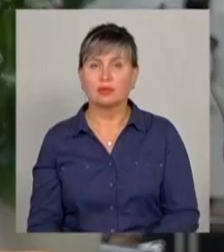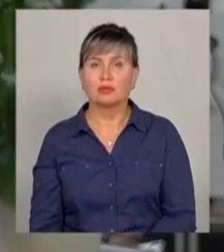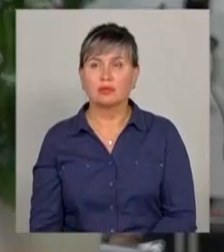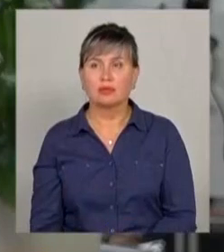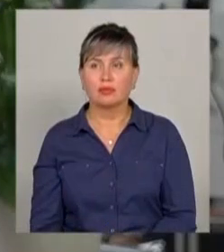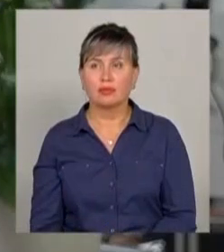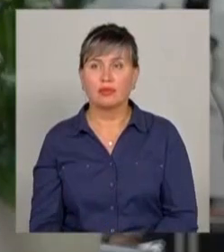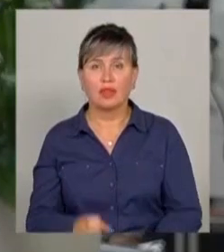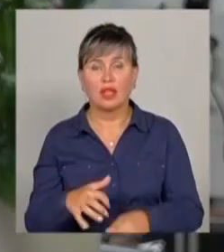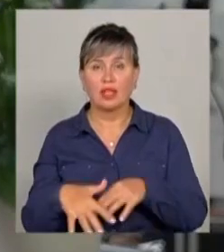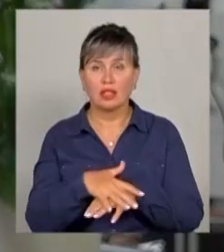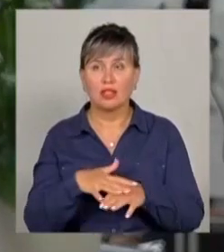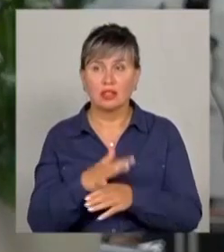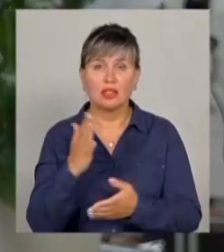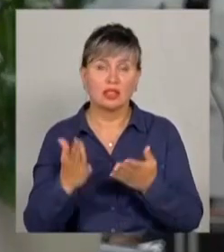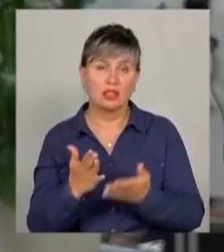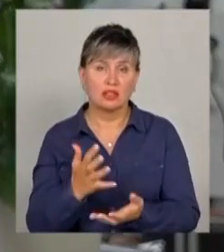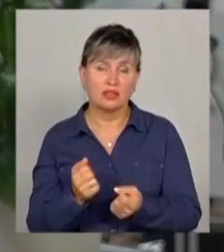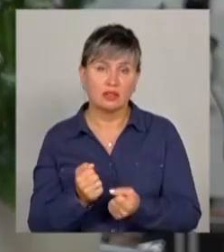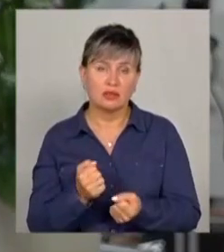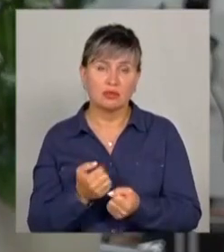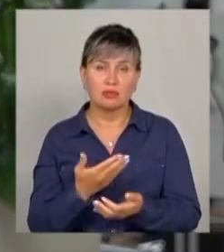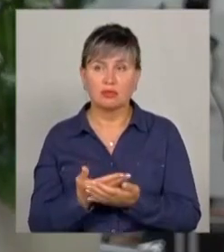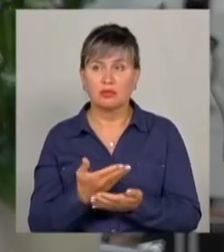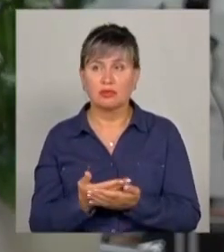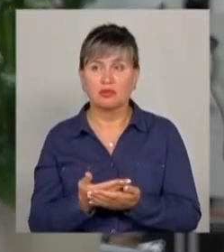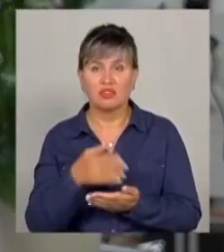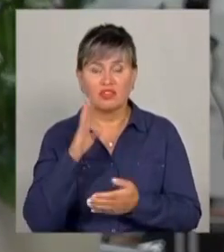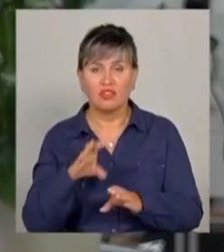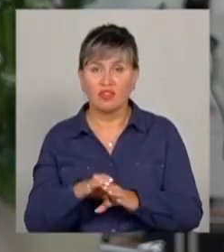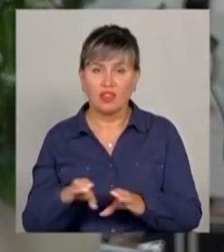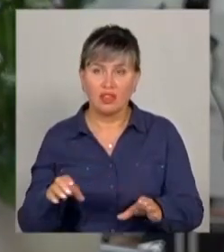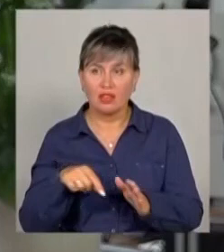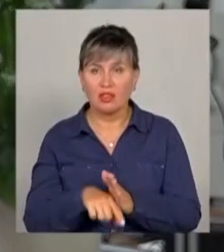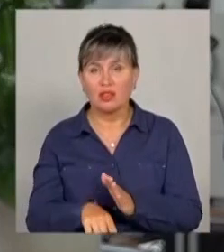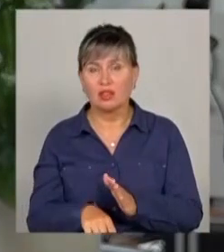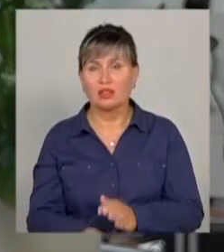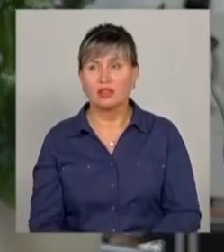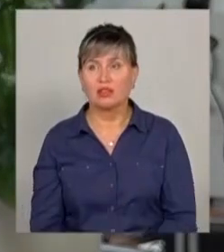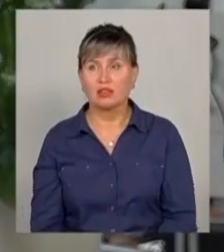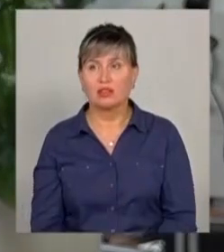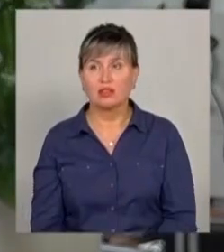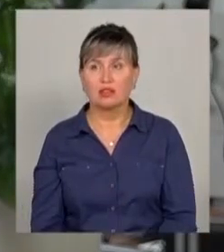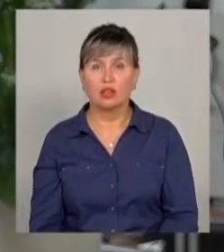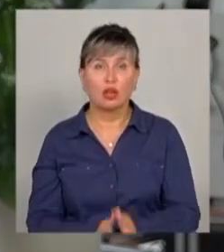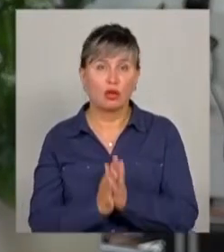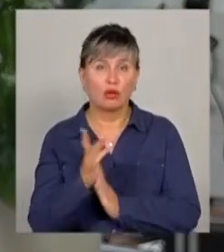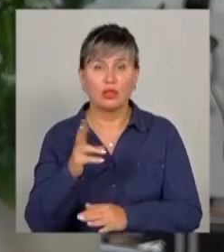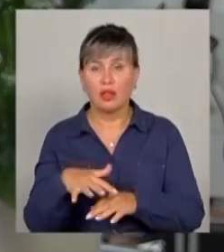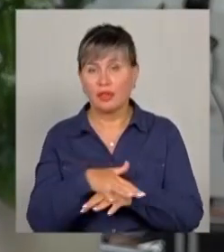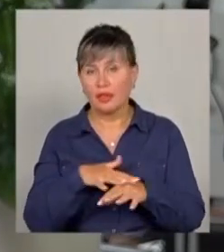На населении, ну, если взять сферу водоснабжения и водоотведения, рост для населения